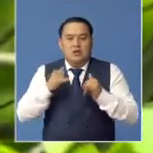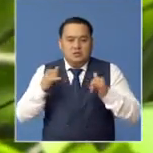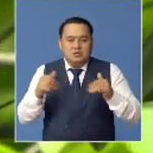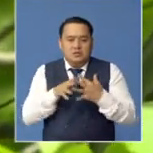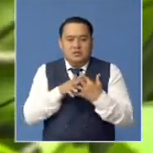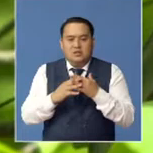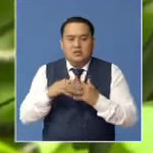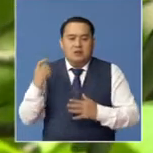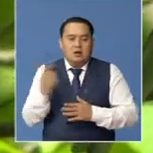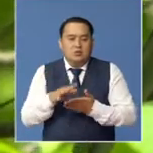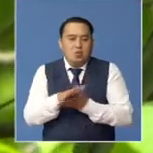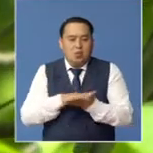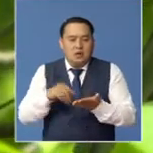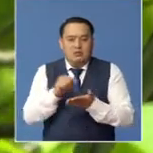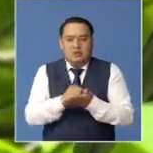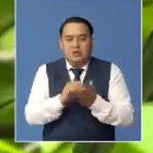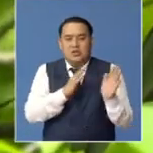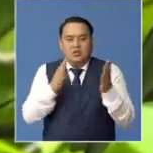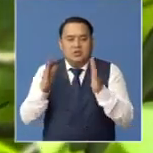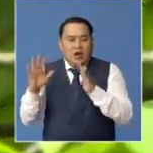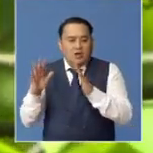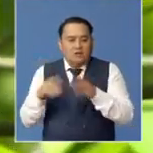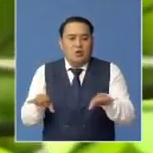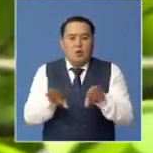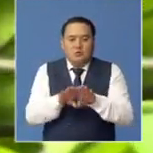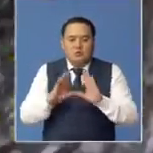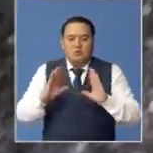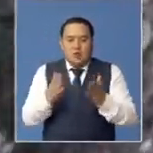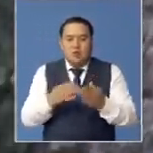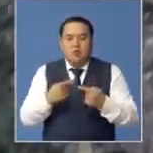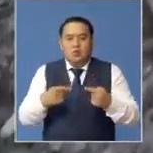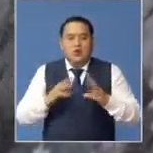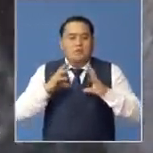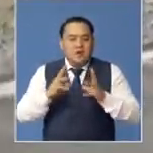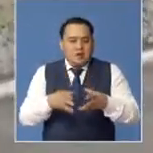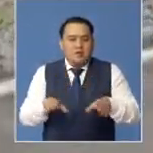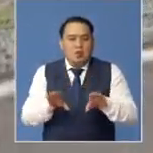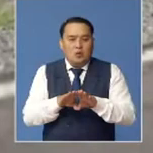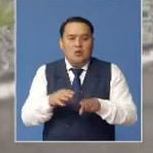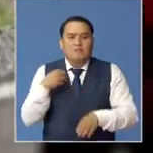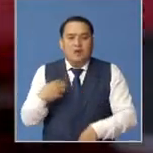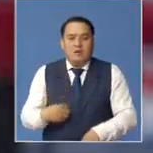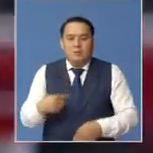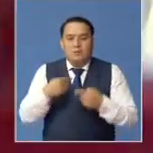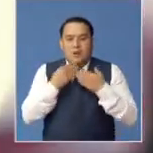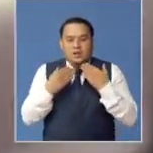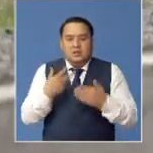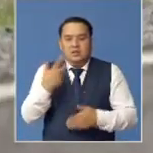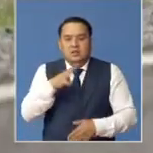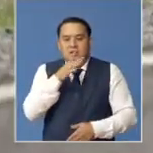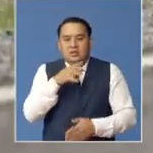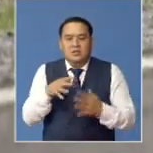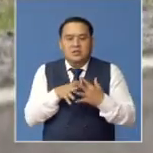и урбанизация. По словам исследователей, похожая ситуация и в других частях планеты. Так, во Франции за последние 30 лет